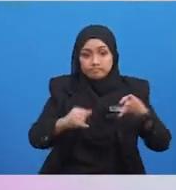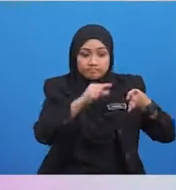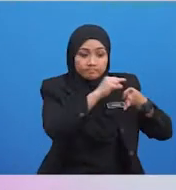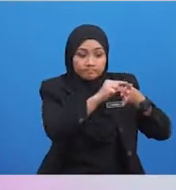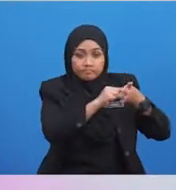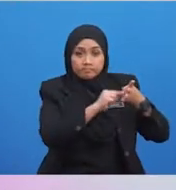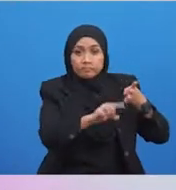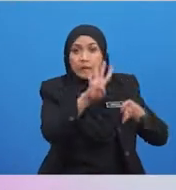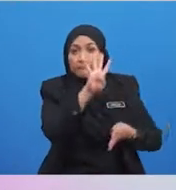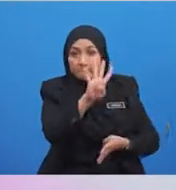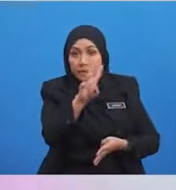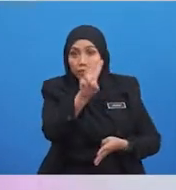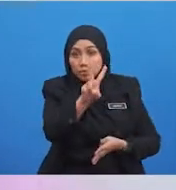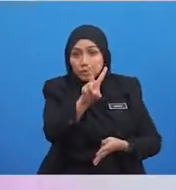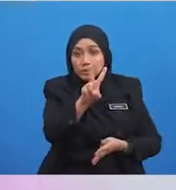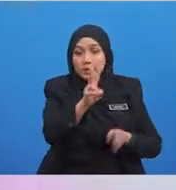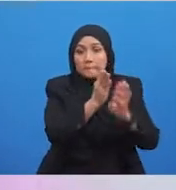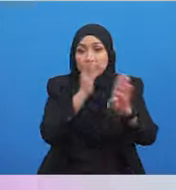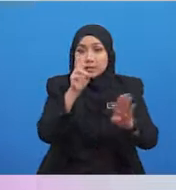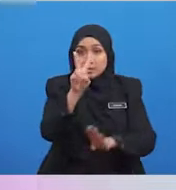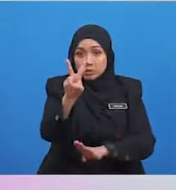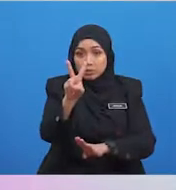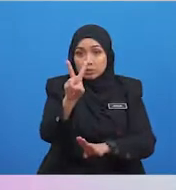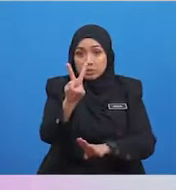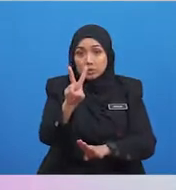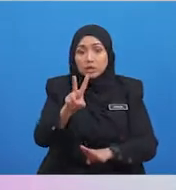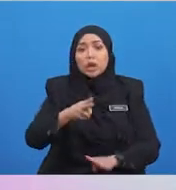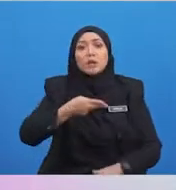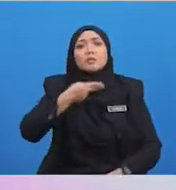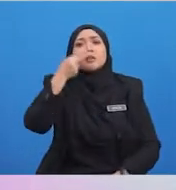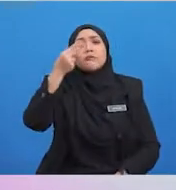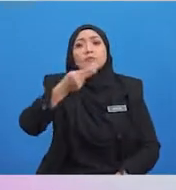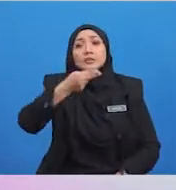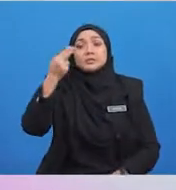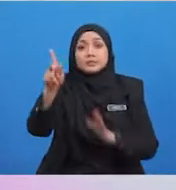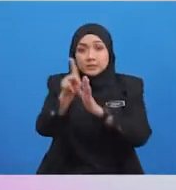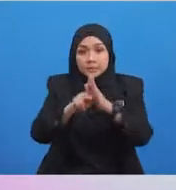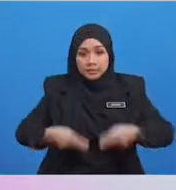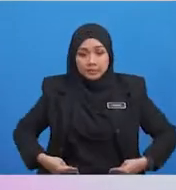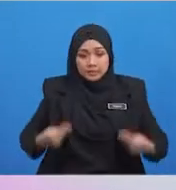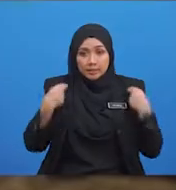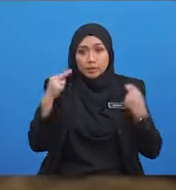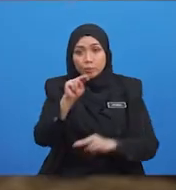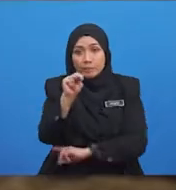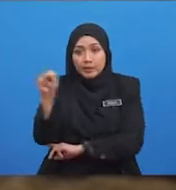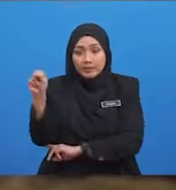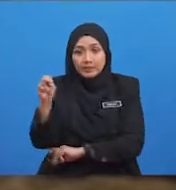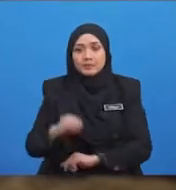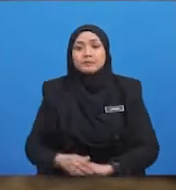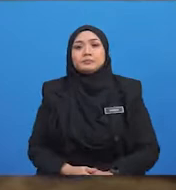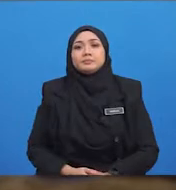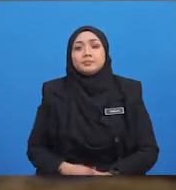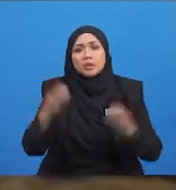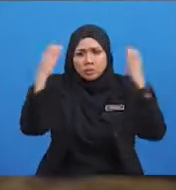kedua baris kedua, iaitu ayat "nafas kehidupan". Cikgu yakin